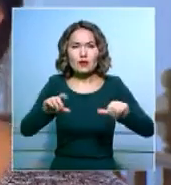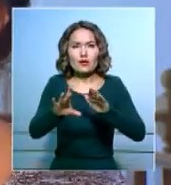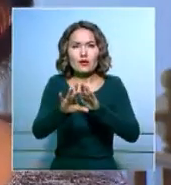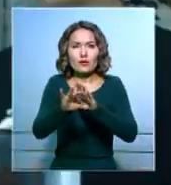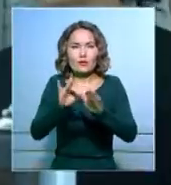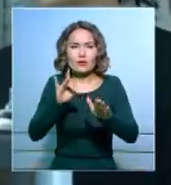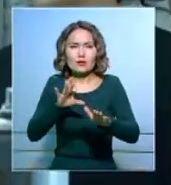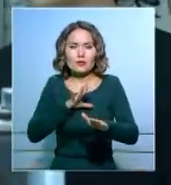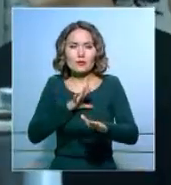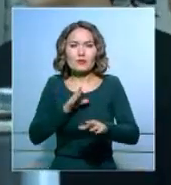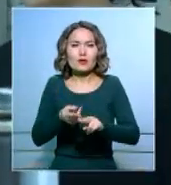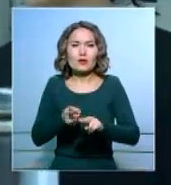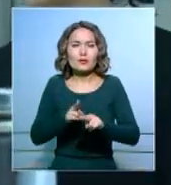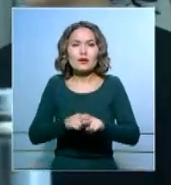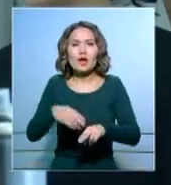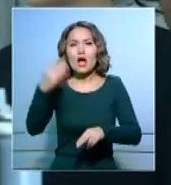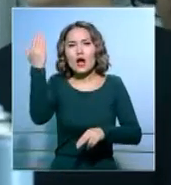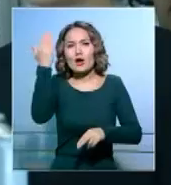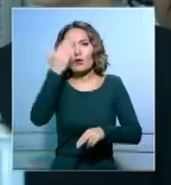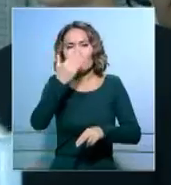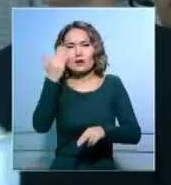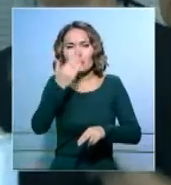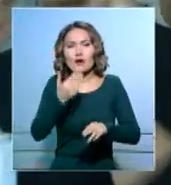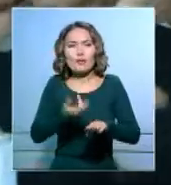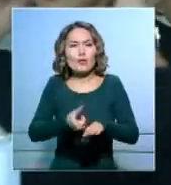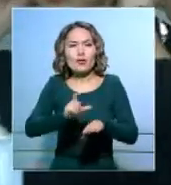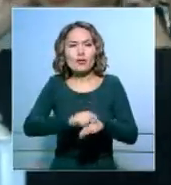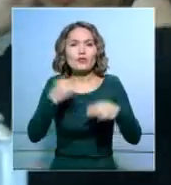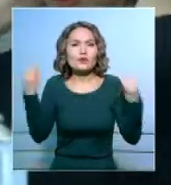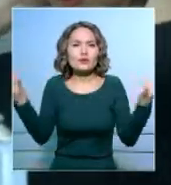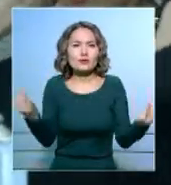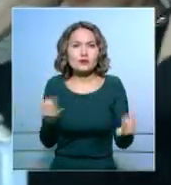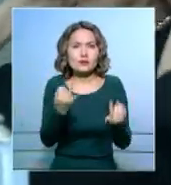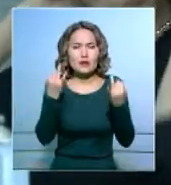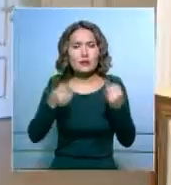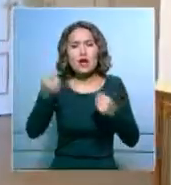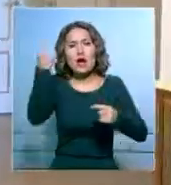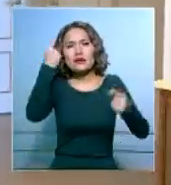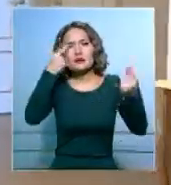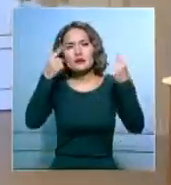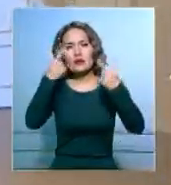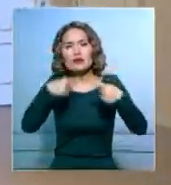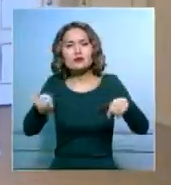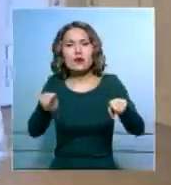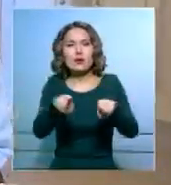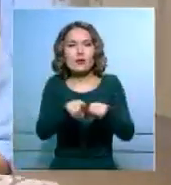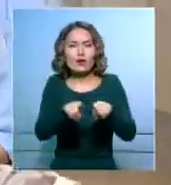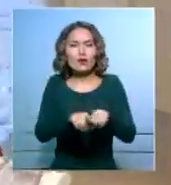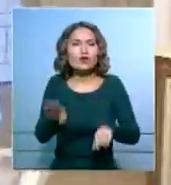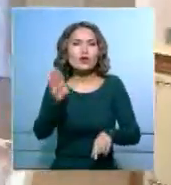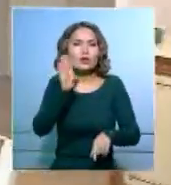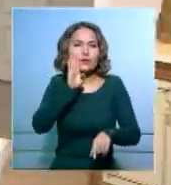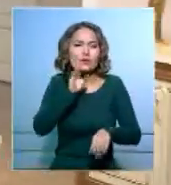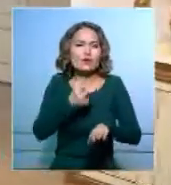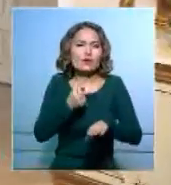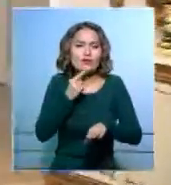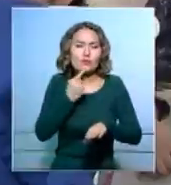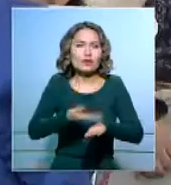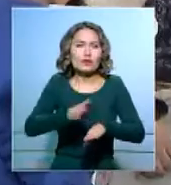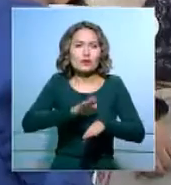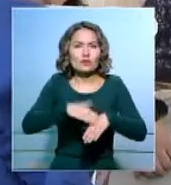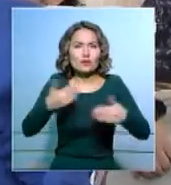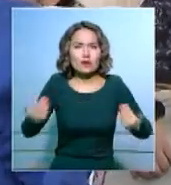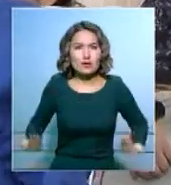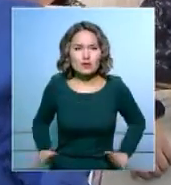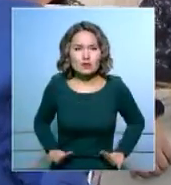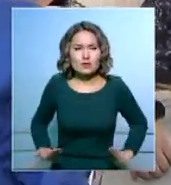ондай болған жоқ. Кино туынды оқиғасы дәл ертегідегідей. Күнбекенің талай қиындықты басынан өткізгенмен мақсат мұратына жетуімен